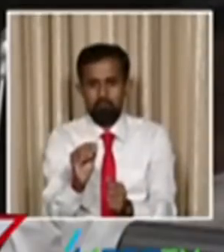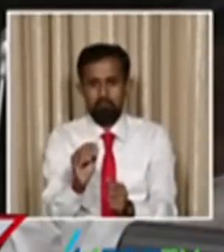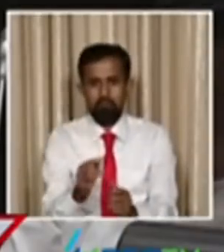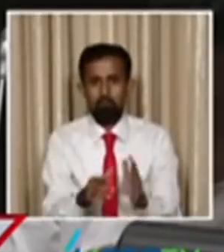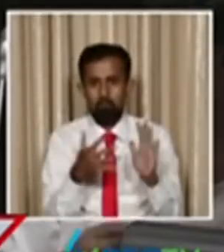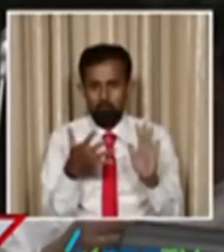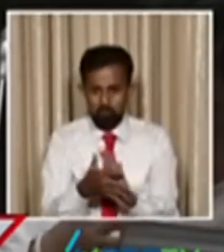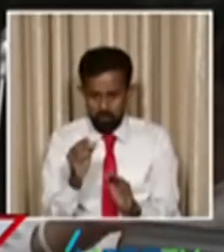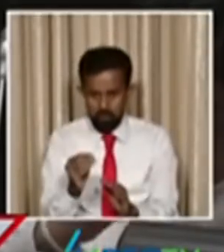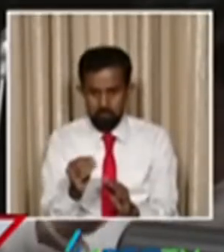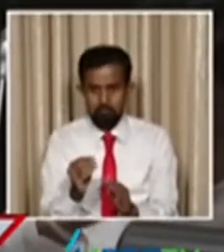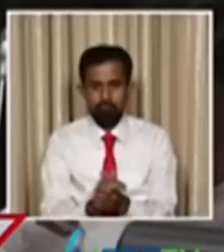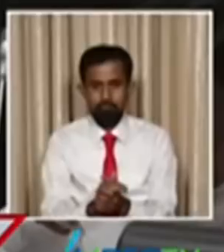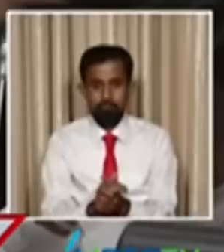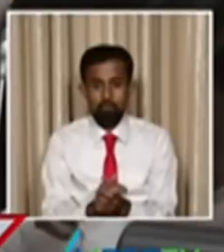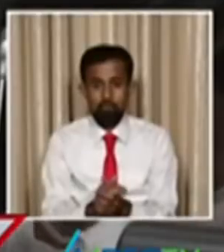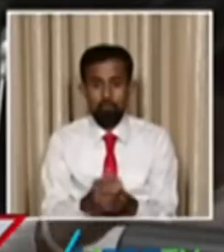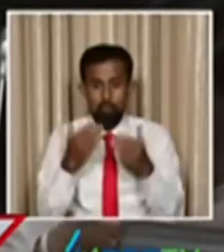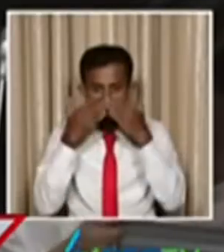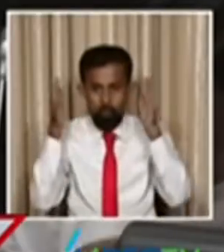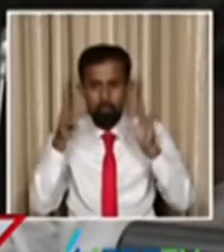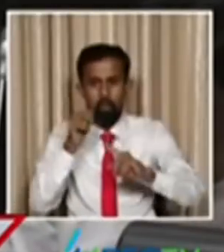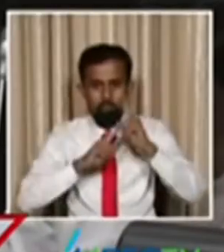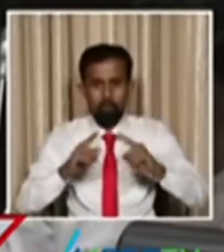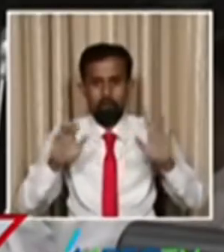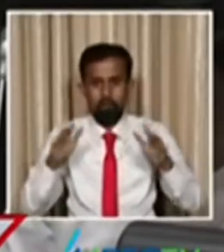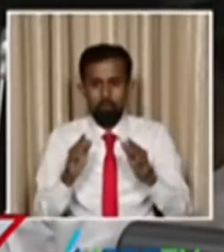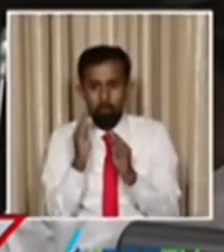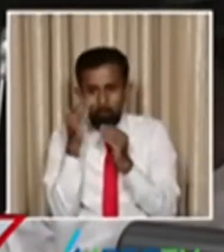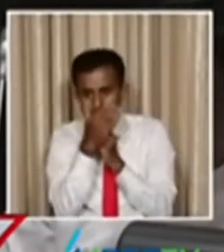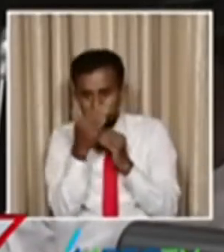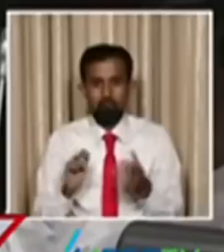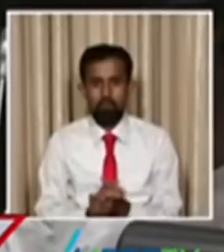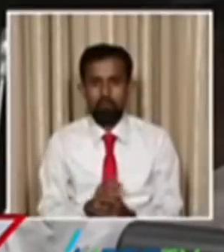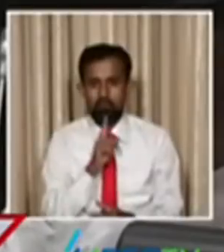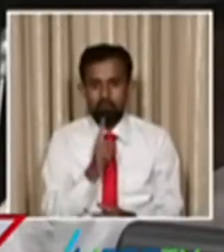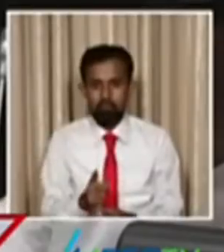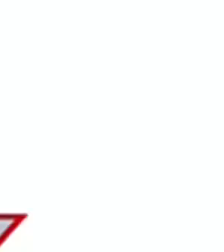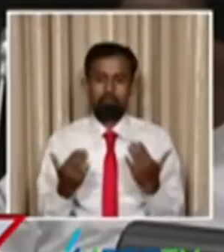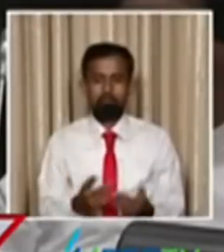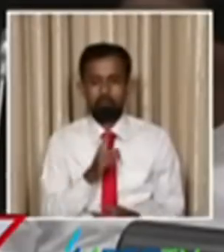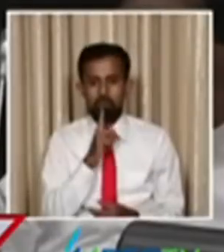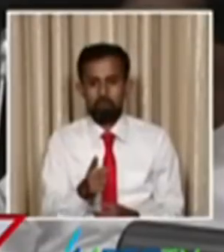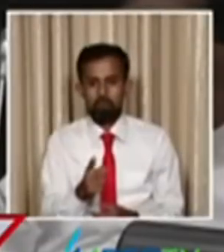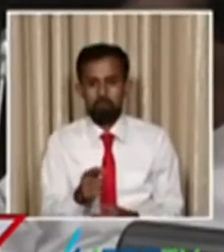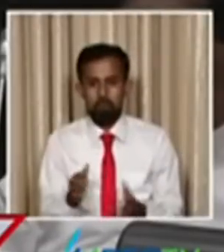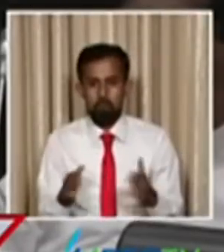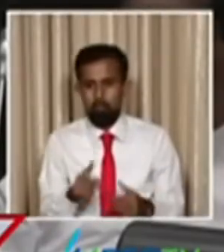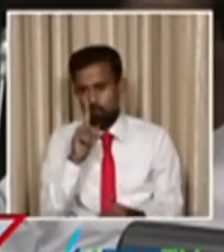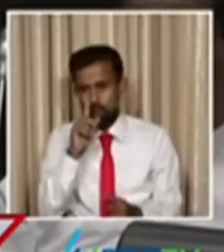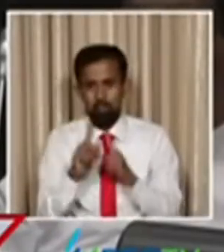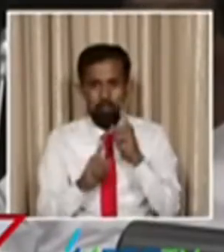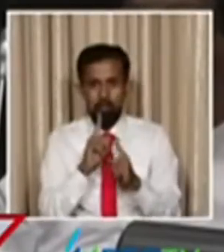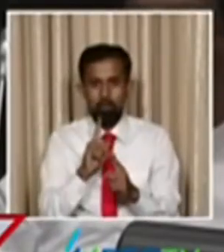අකටයුත්තක් වෙලා තියෙනවා නම් කරුණාකරලා එවනුයෙන් විවෘතව අපි කතා කරමු. හොරා සෙල්ලම් දාන්න ඕනේ. මම මට තව එක කතාවක් කියන්න